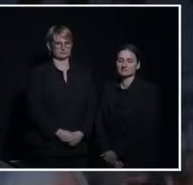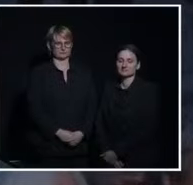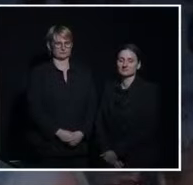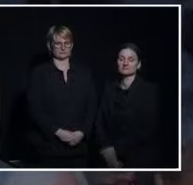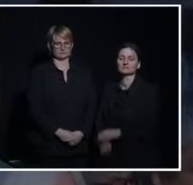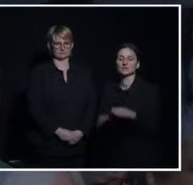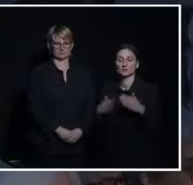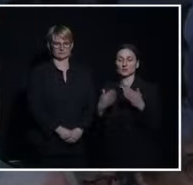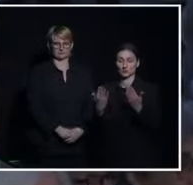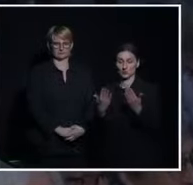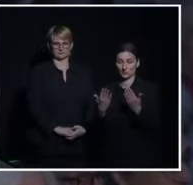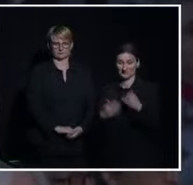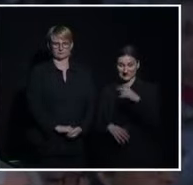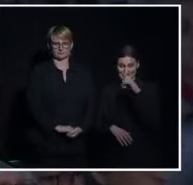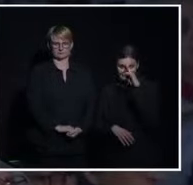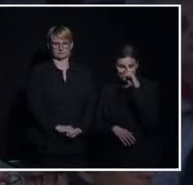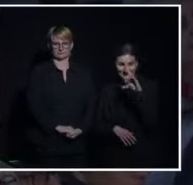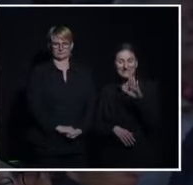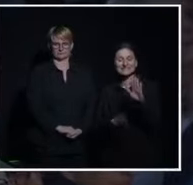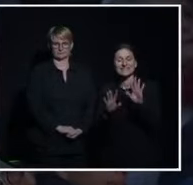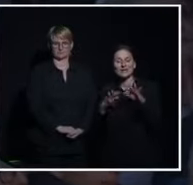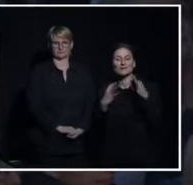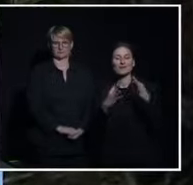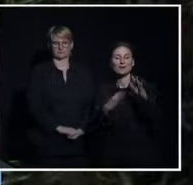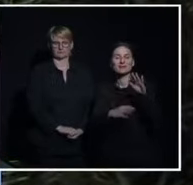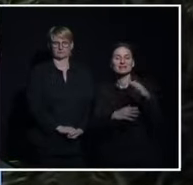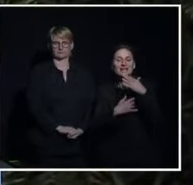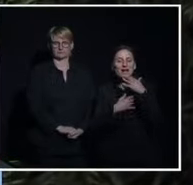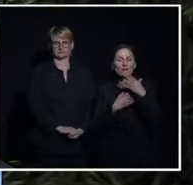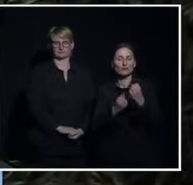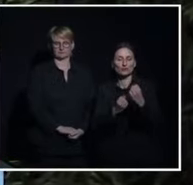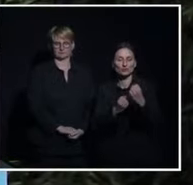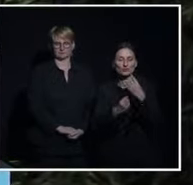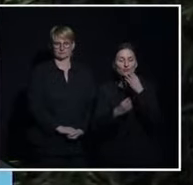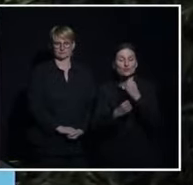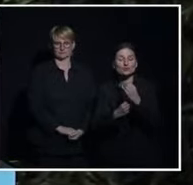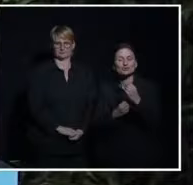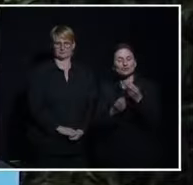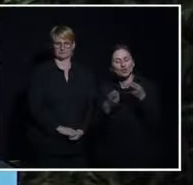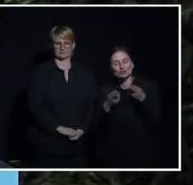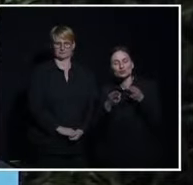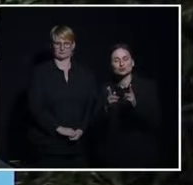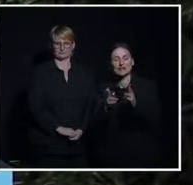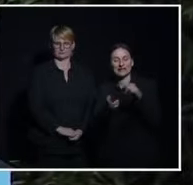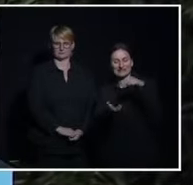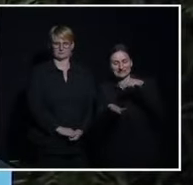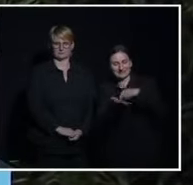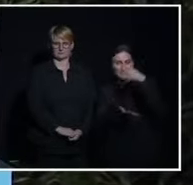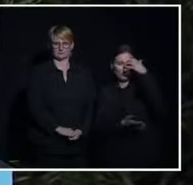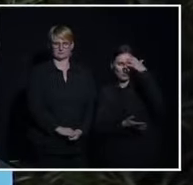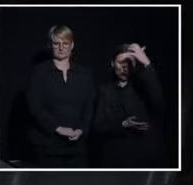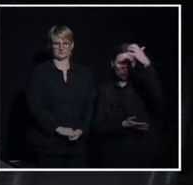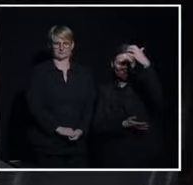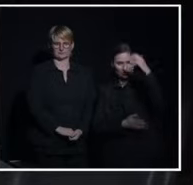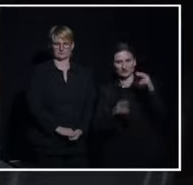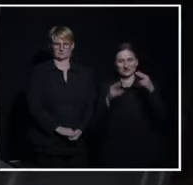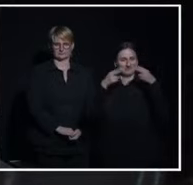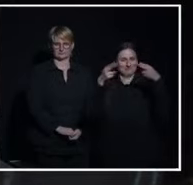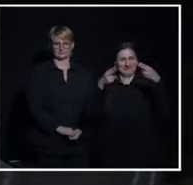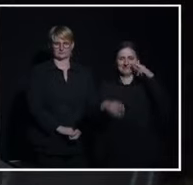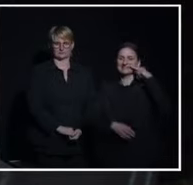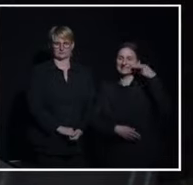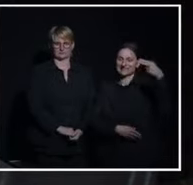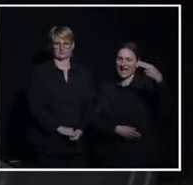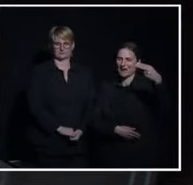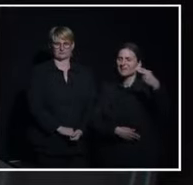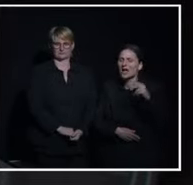Ich weiß, Sie und die Familie hätten einen Wunsch. Es wäre schön, wenn mal eine Straße in München nach Ihrem Großvater benannt würde. Sitzt denn der Oberbürgermeister da? Ich